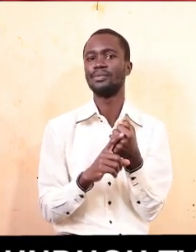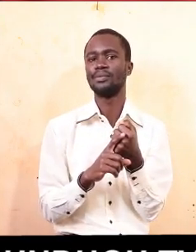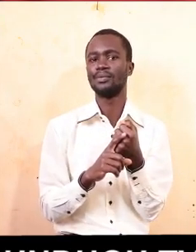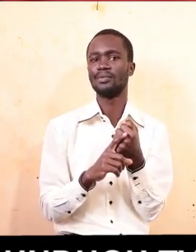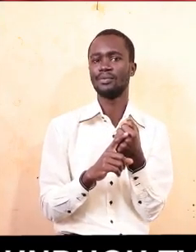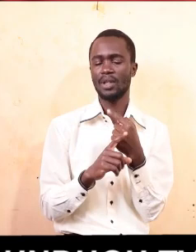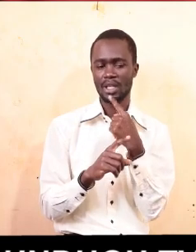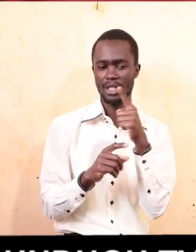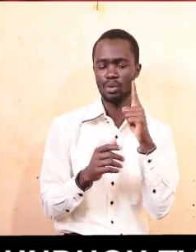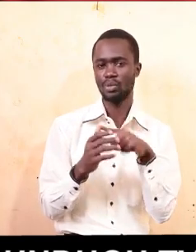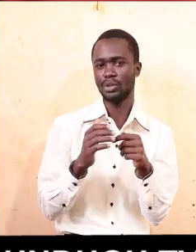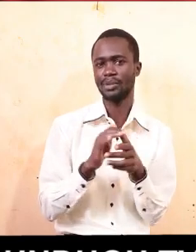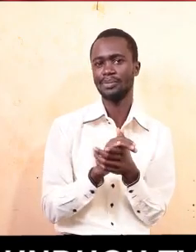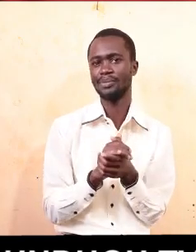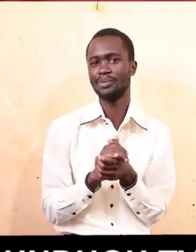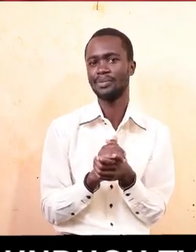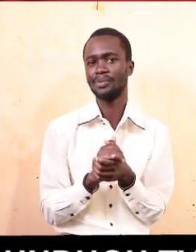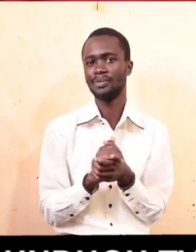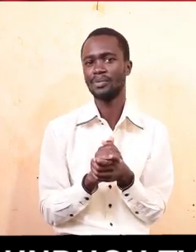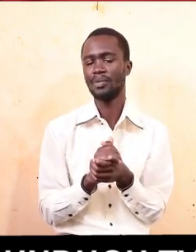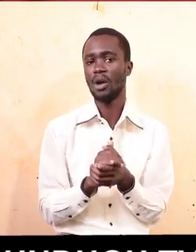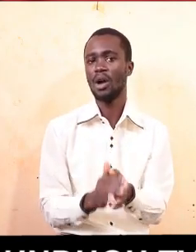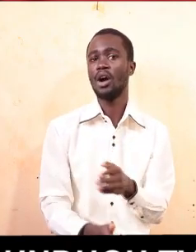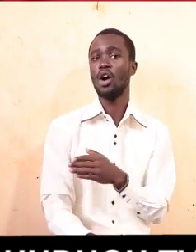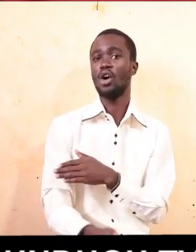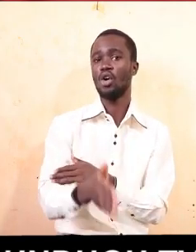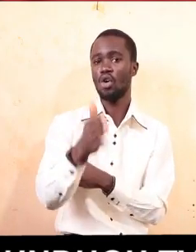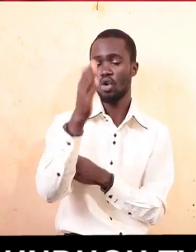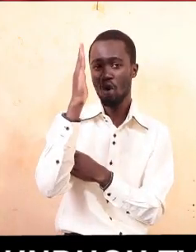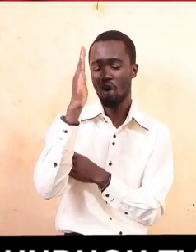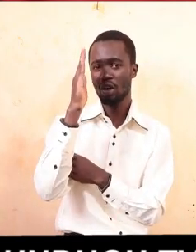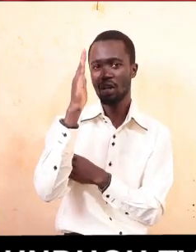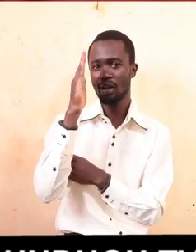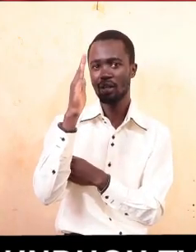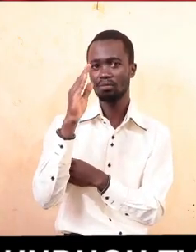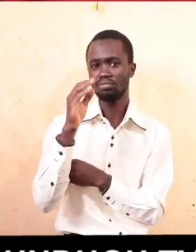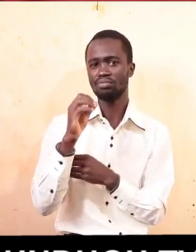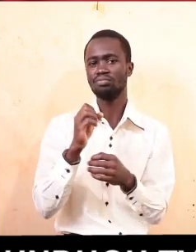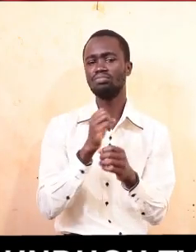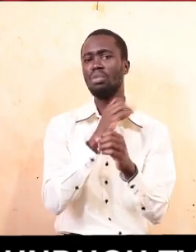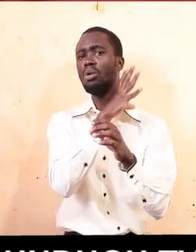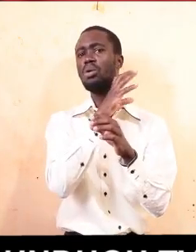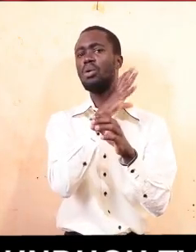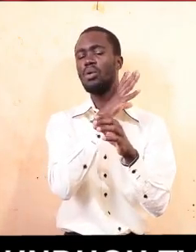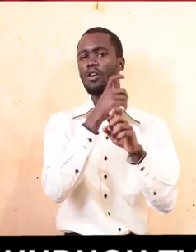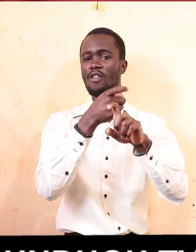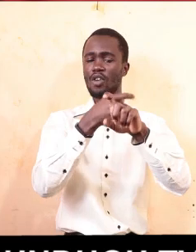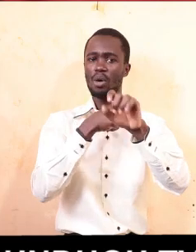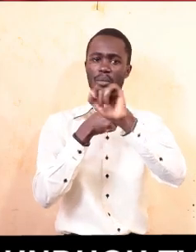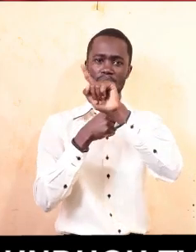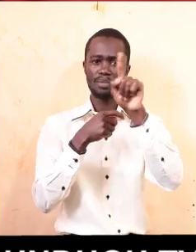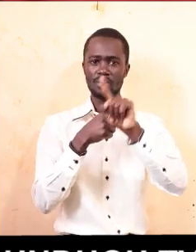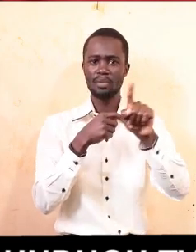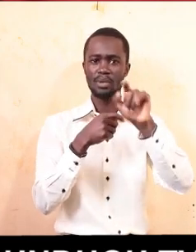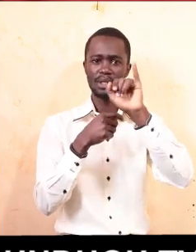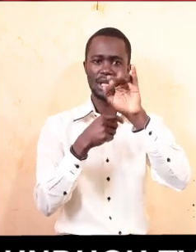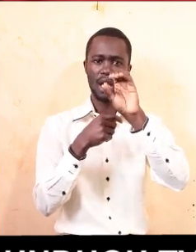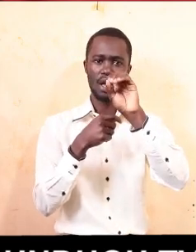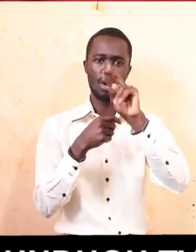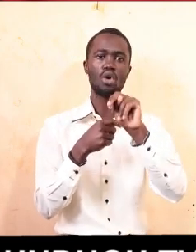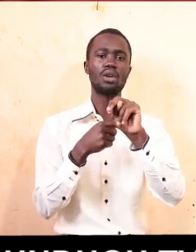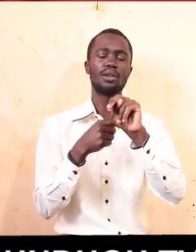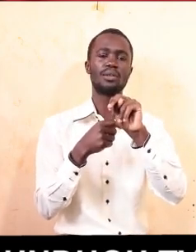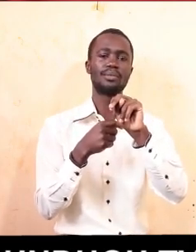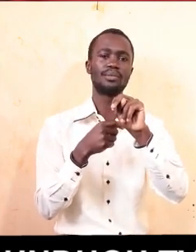inasema ya kwamba Bwana atanguruma kutoka Sayuni. Bwana